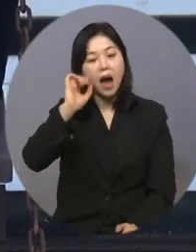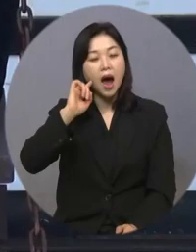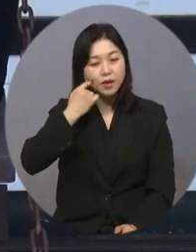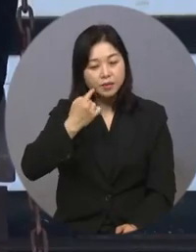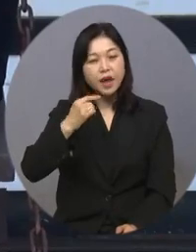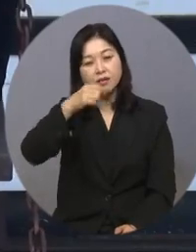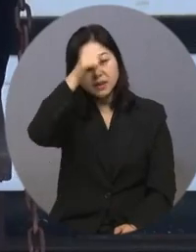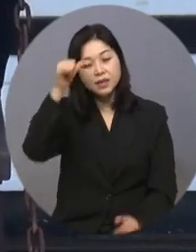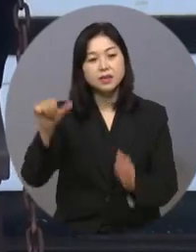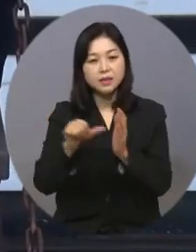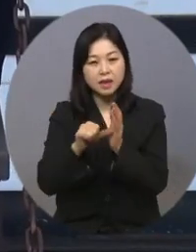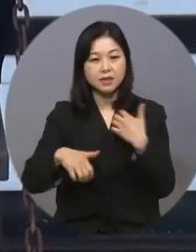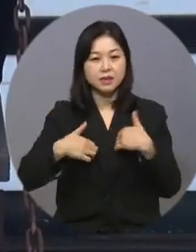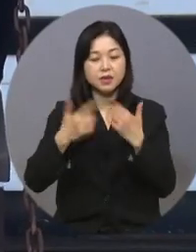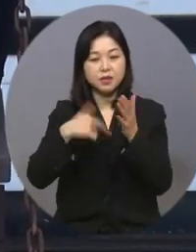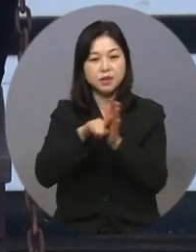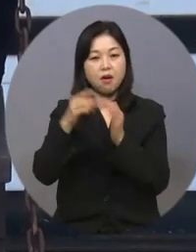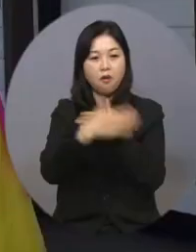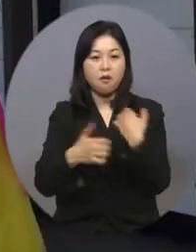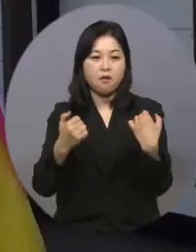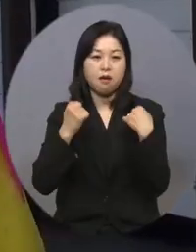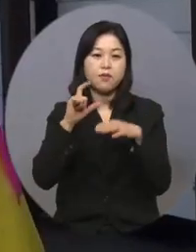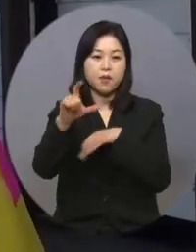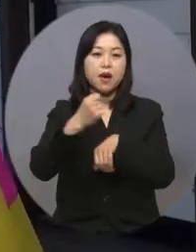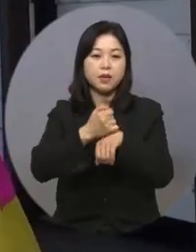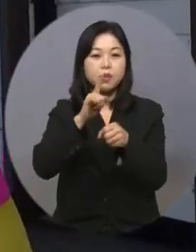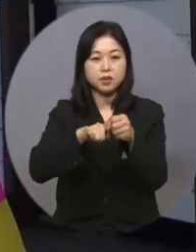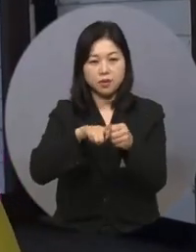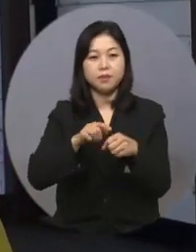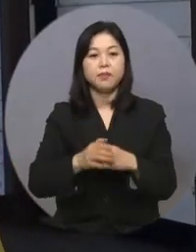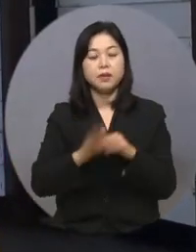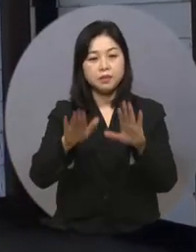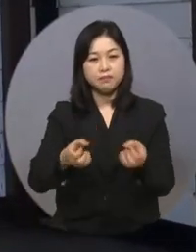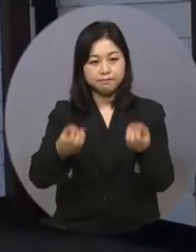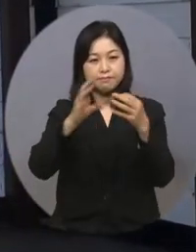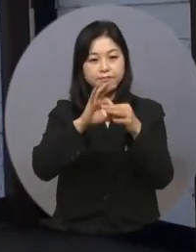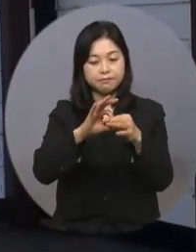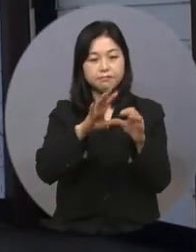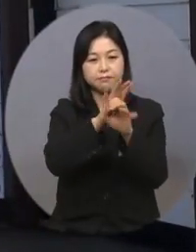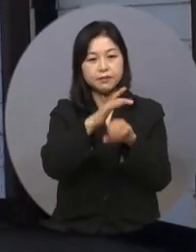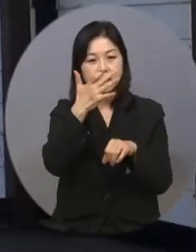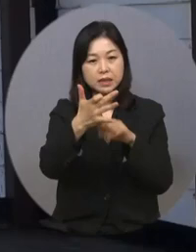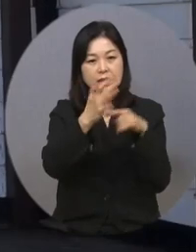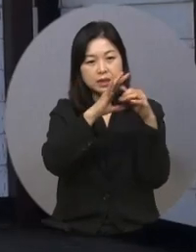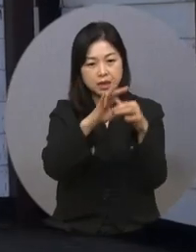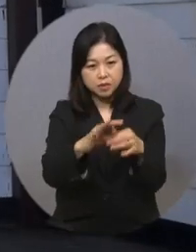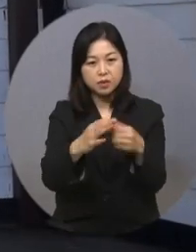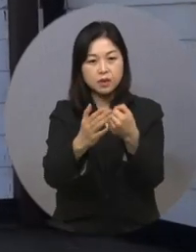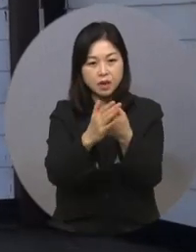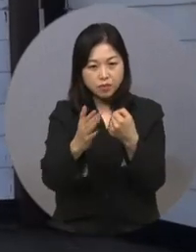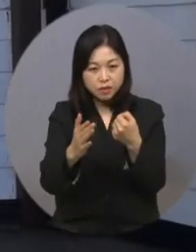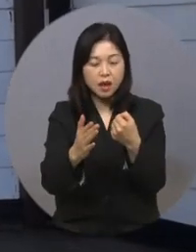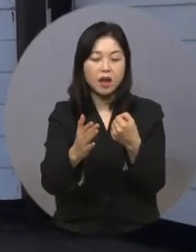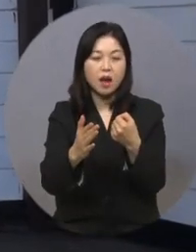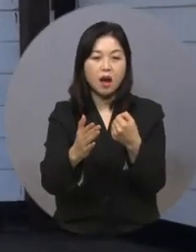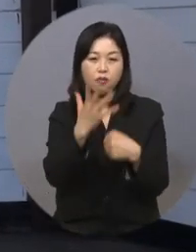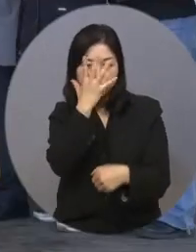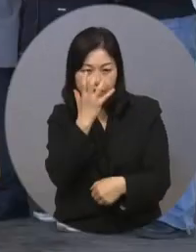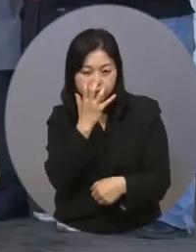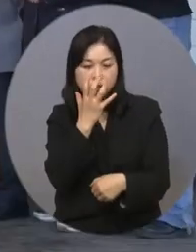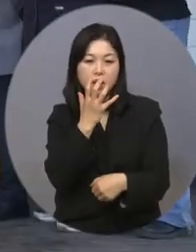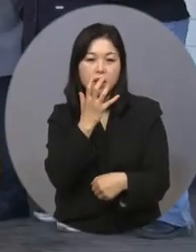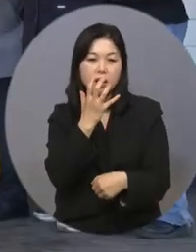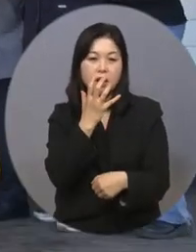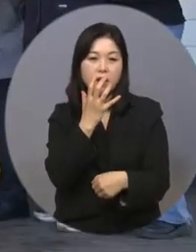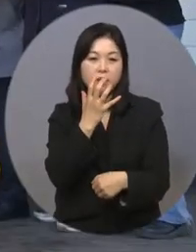추구한다는 취지를 커졌습니다 이번 축제를 통해 코로나 일고의 장기화로 생겨난 코로나 블루를 극복하고